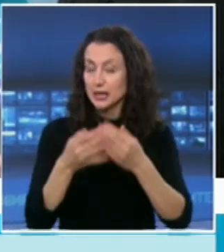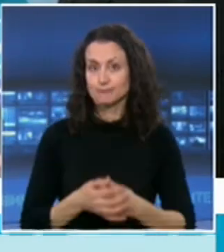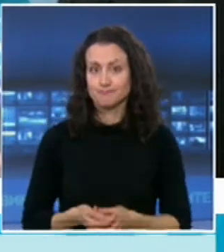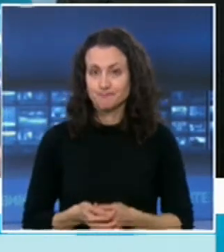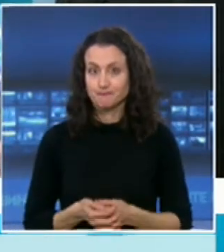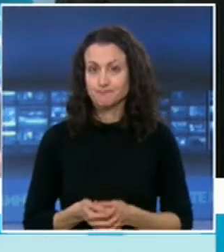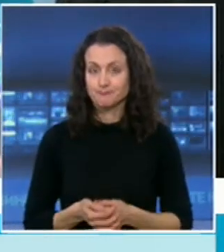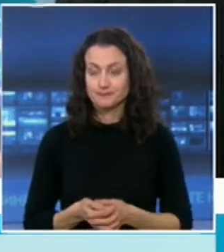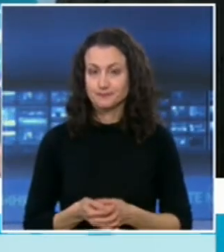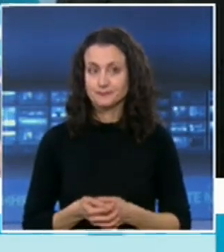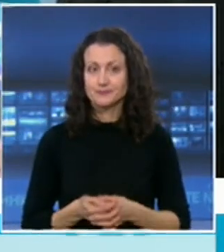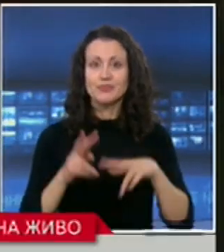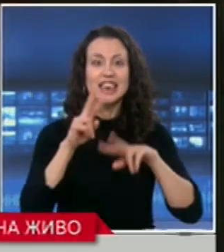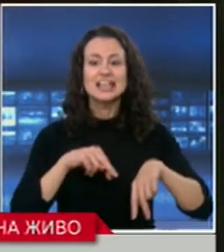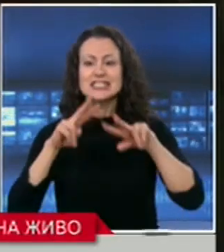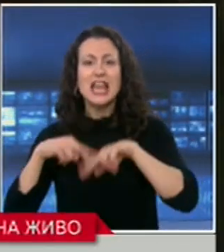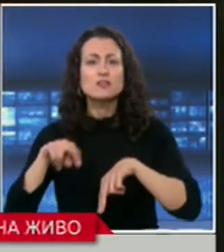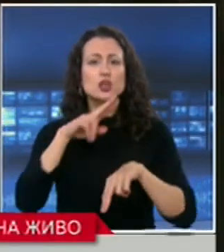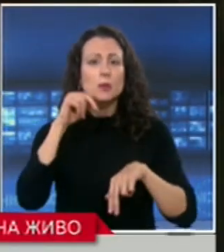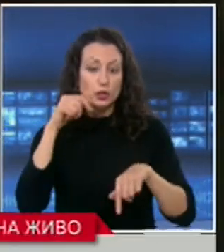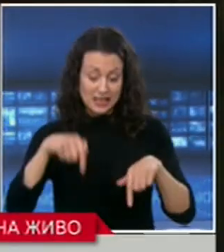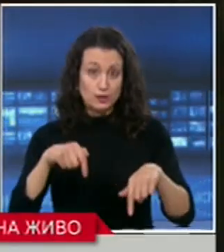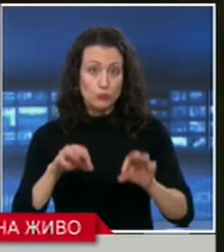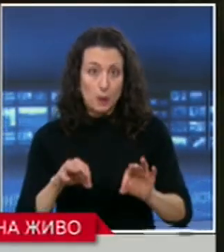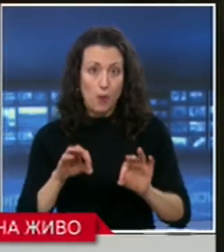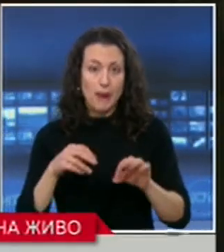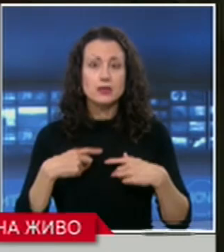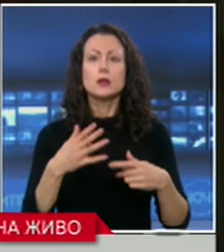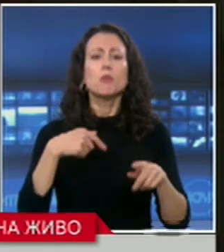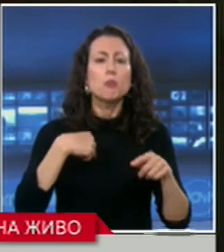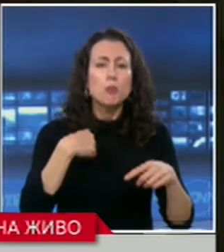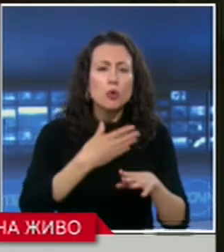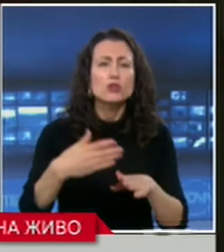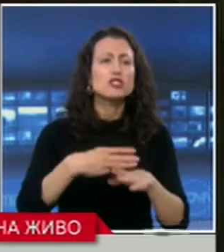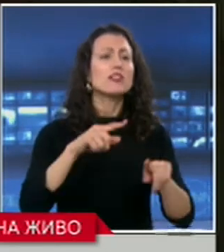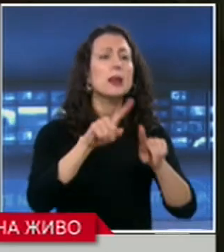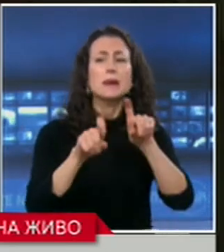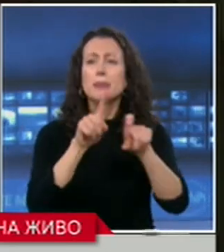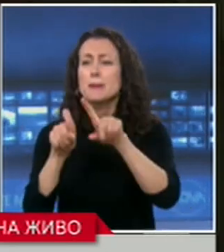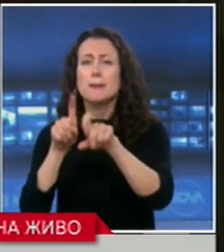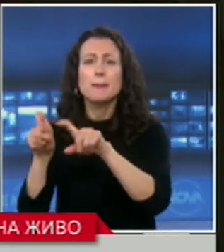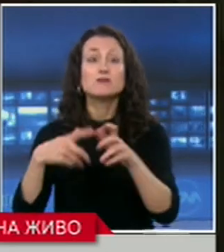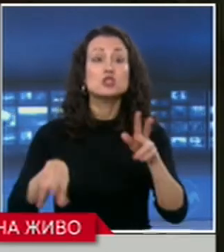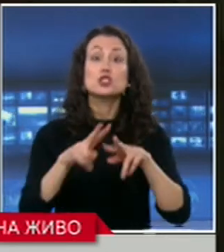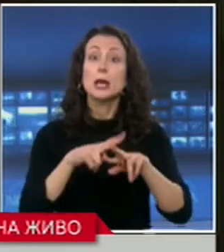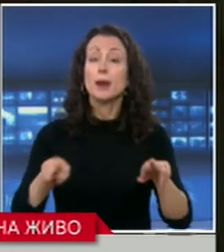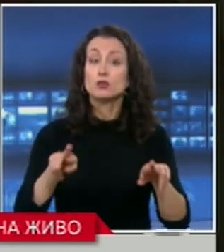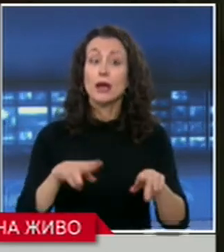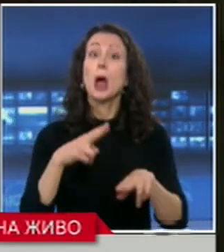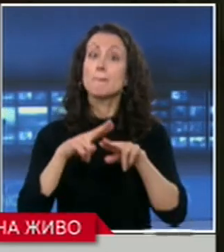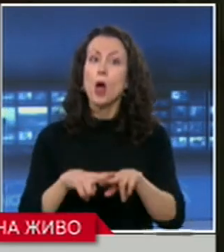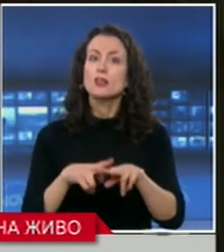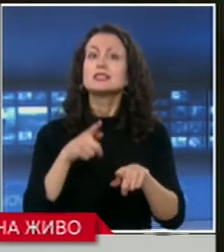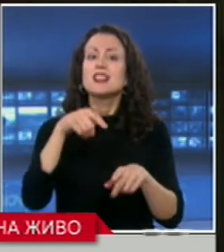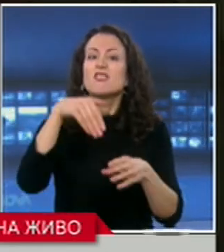Добър вечер. Разследващите и в този момент продължават да снимат обяснения от медицинския персонал на болницата, за да изчистят всички неясноти